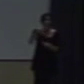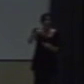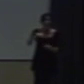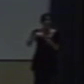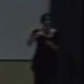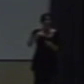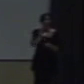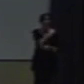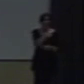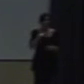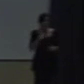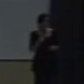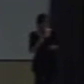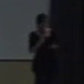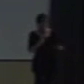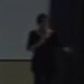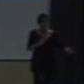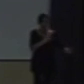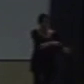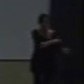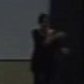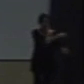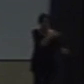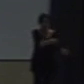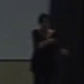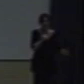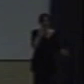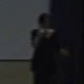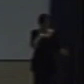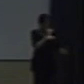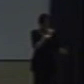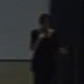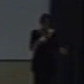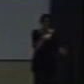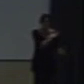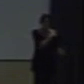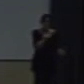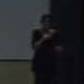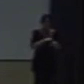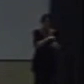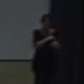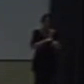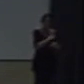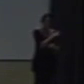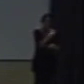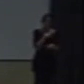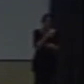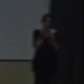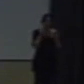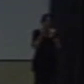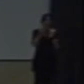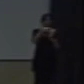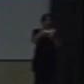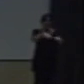de la seva BlackBerry. Però també vaig pensar que aquelles persones eren representants polítics. La foto estava feta durant una sessió plenària al